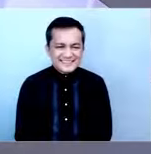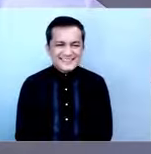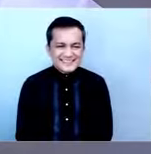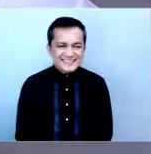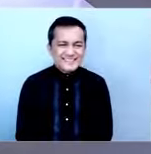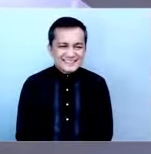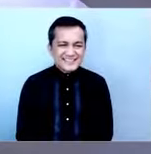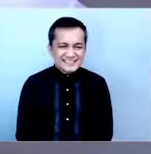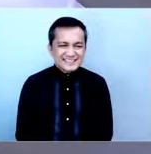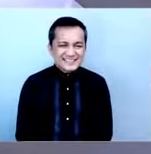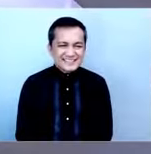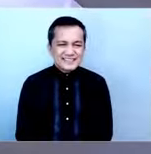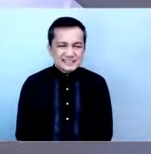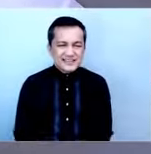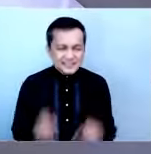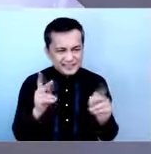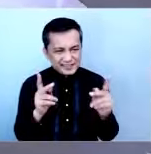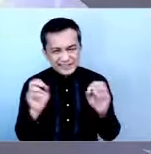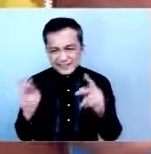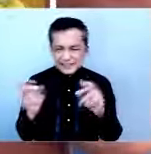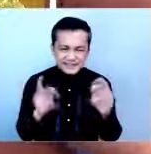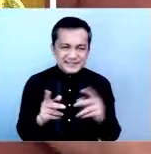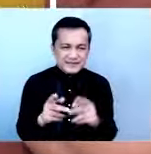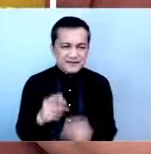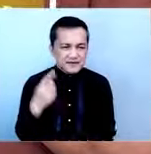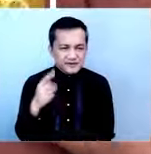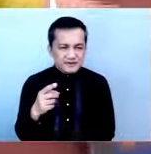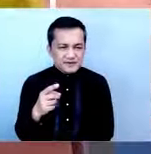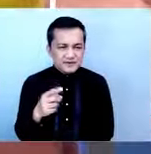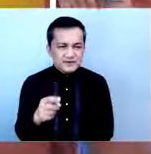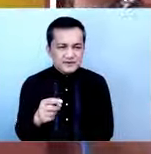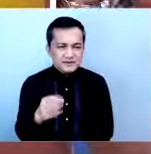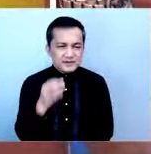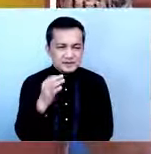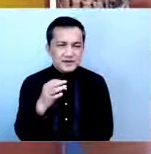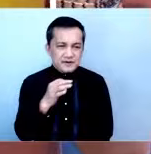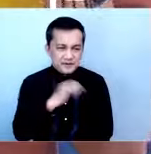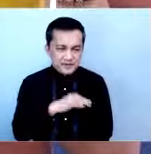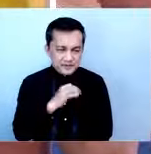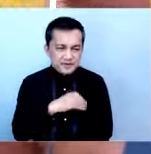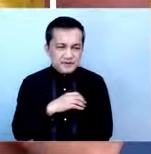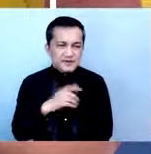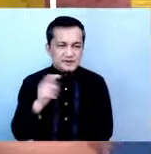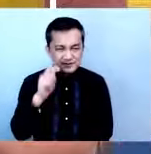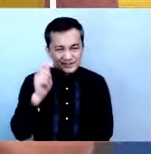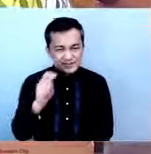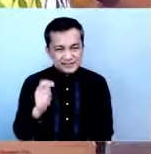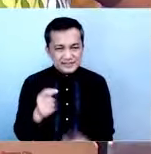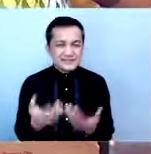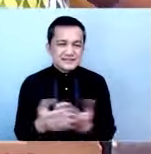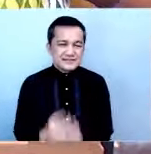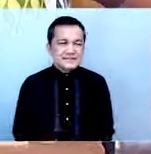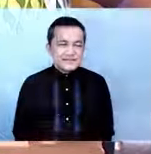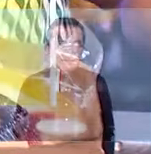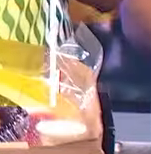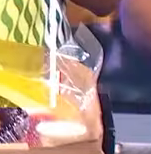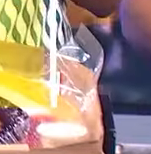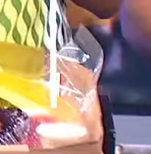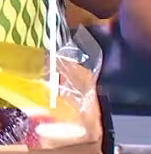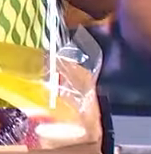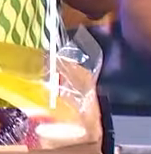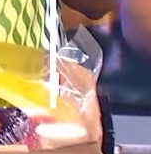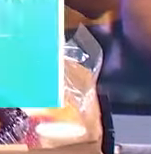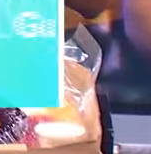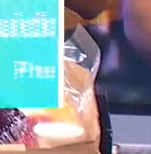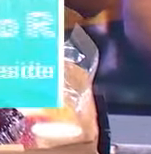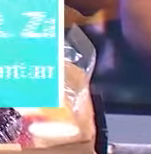Ito! Okay! And that is it para sa ating Fruitful Tuesday. Spread happiness naman po mga kapatid! Isang makabuluhang umaga ang nahetid